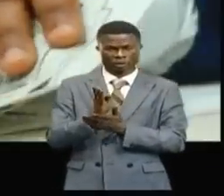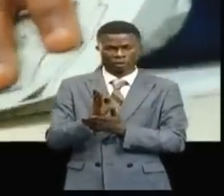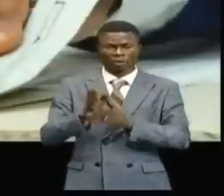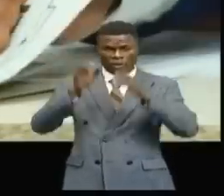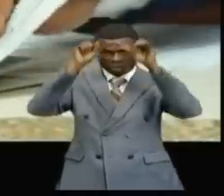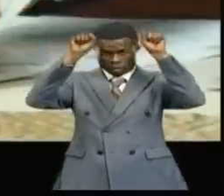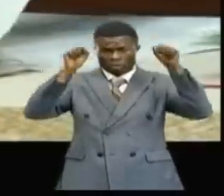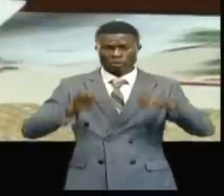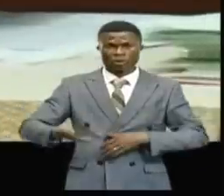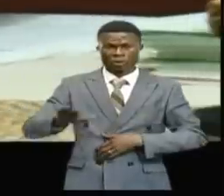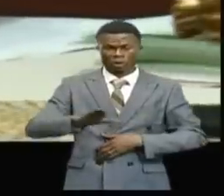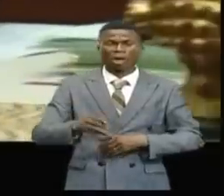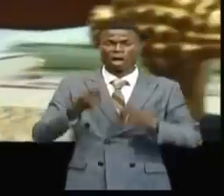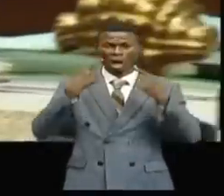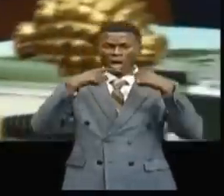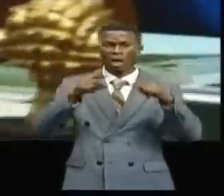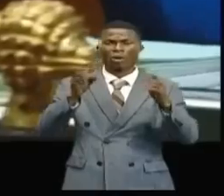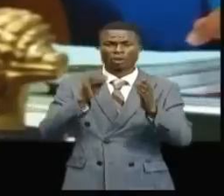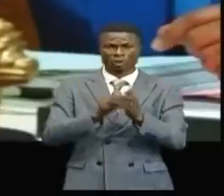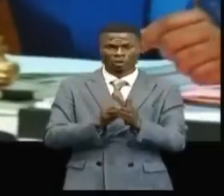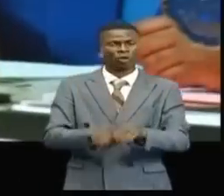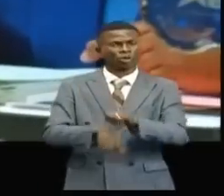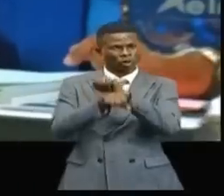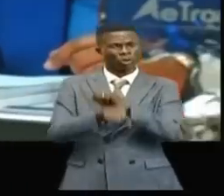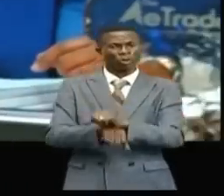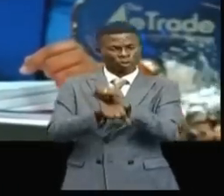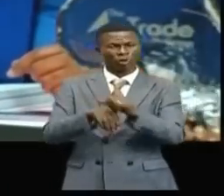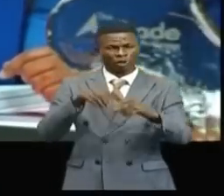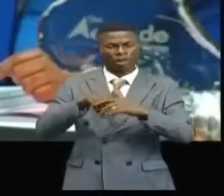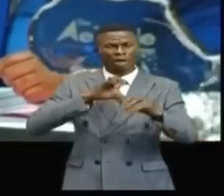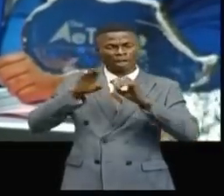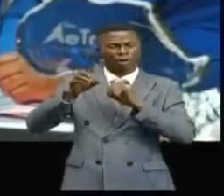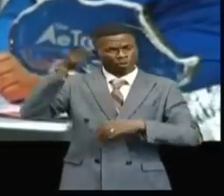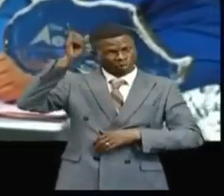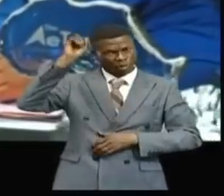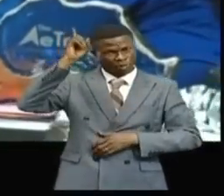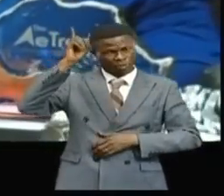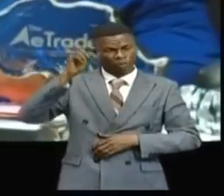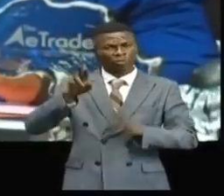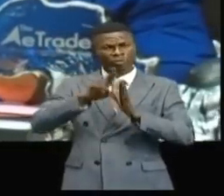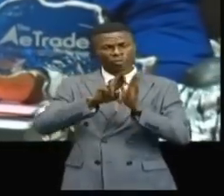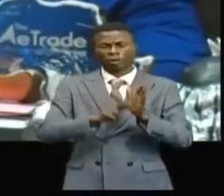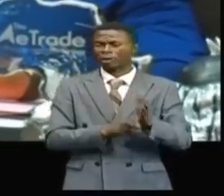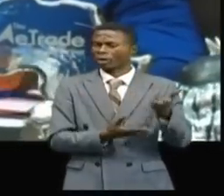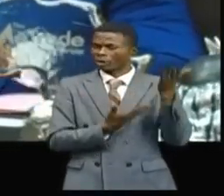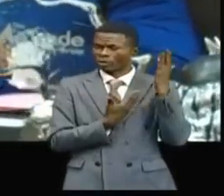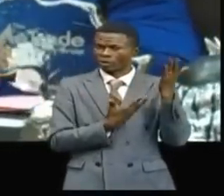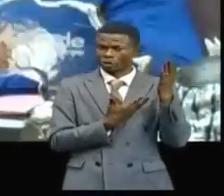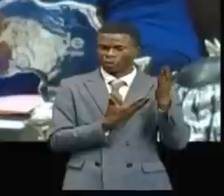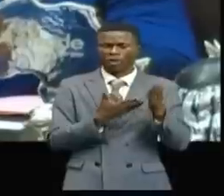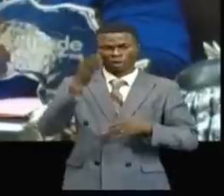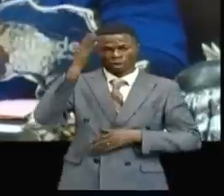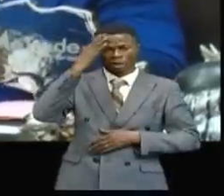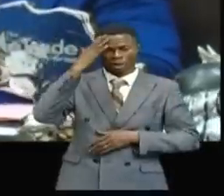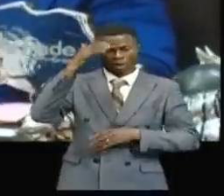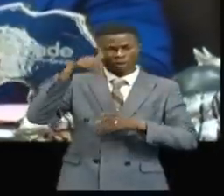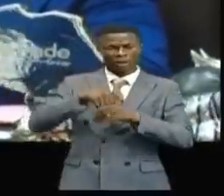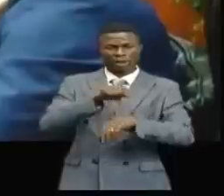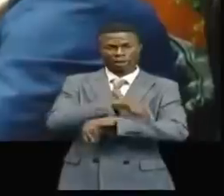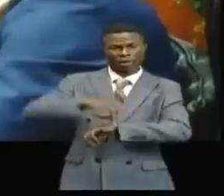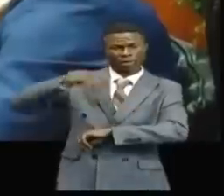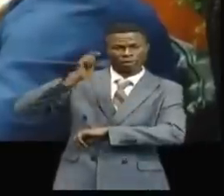de la République a rappelé, comme souvent dans ses communications, les rôles pivots reconnus à la justice